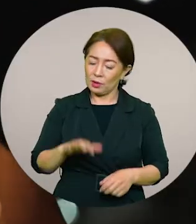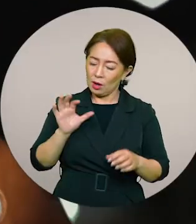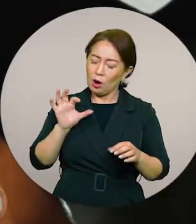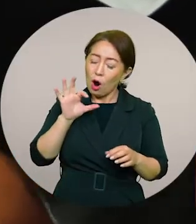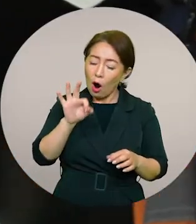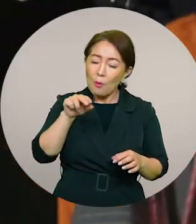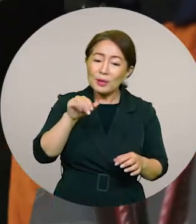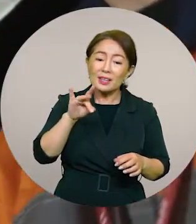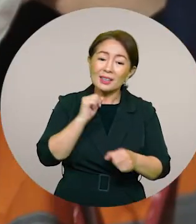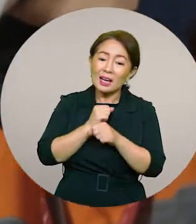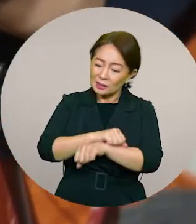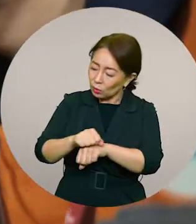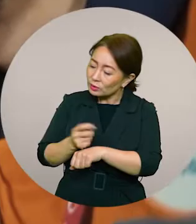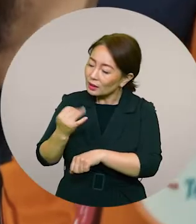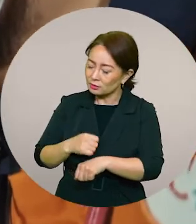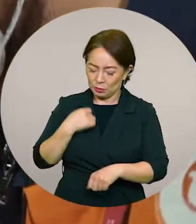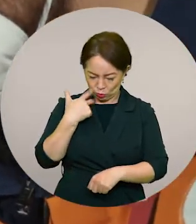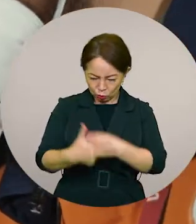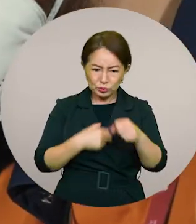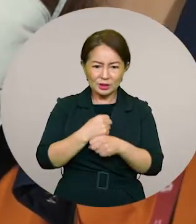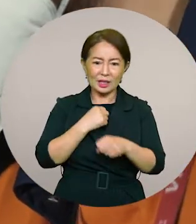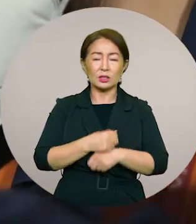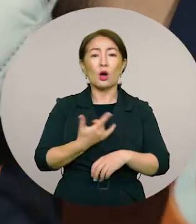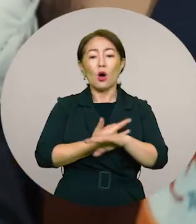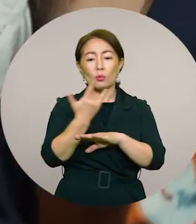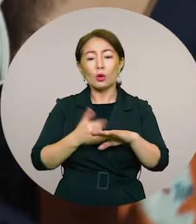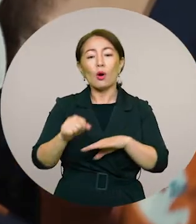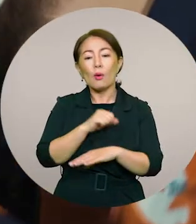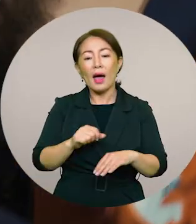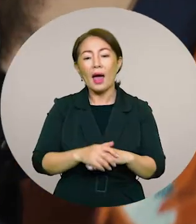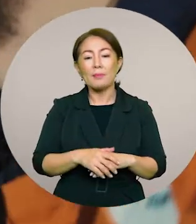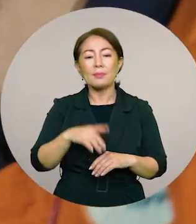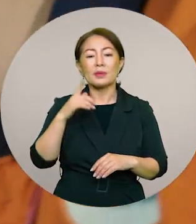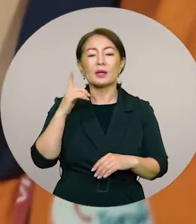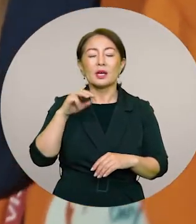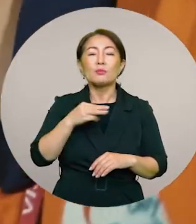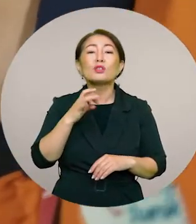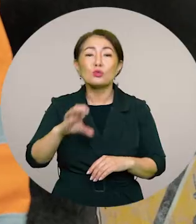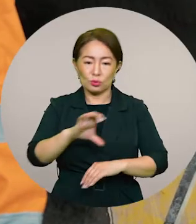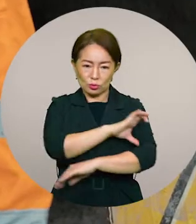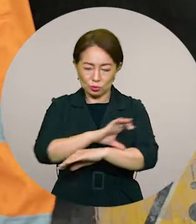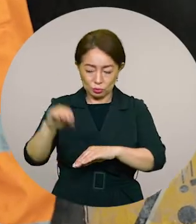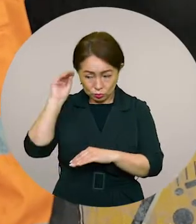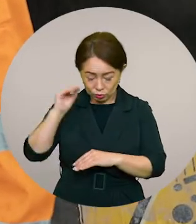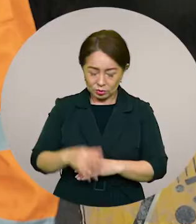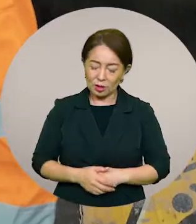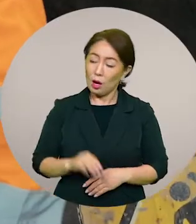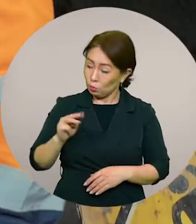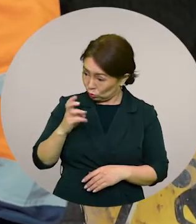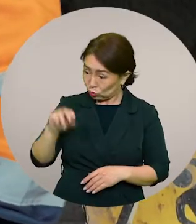Оператороор ажиллаад хэрэг удаж байна. 3 жил болов. Өмнө аймгийн мэрэгчлэг сургууль эмсүүдэд